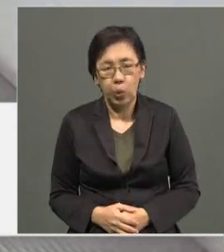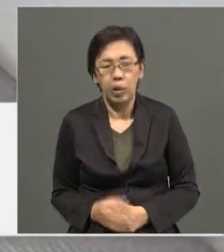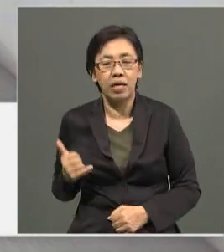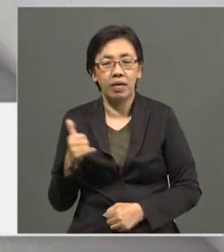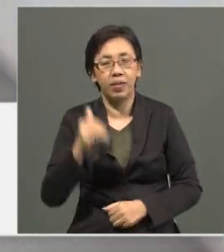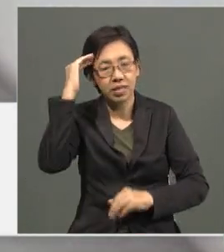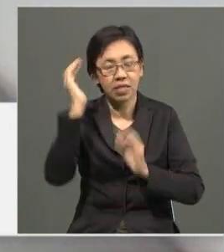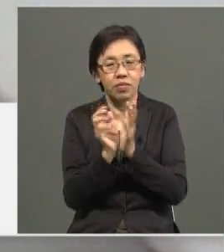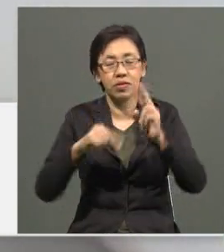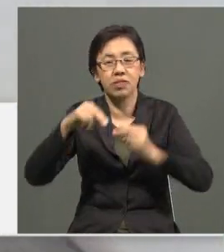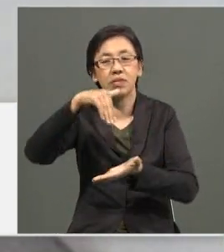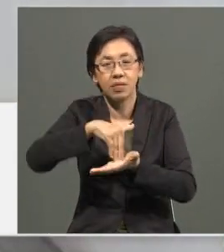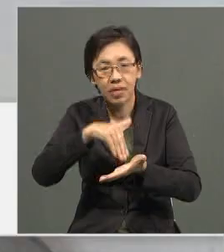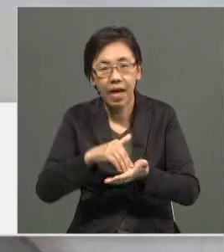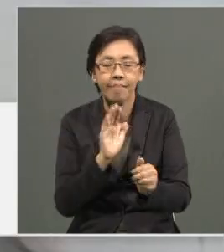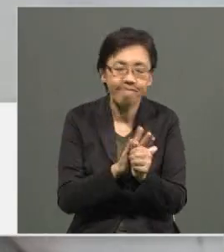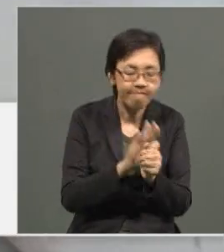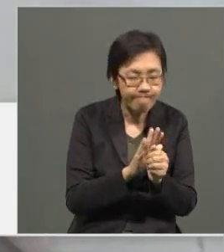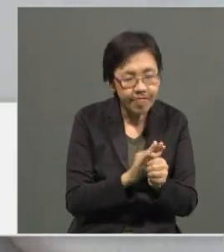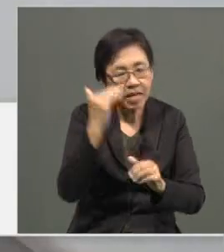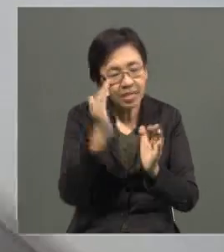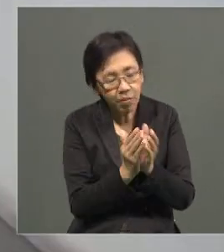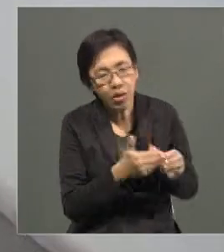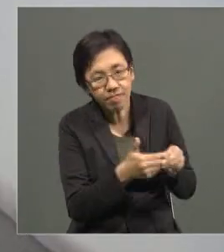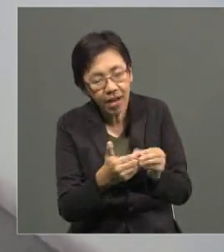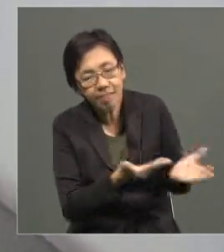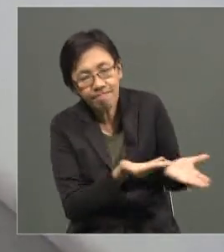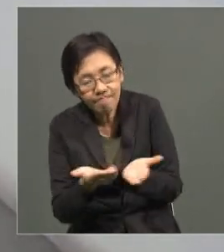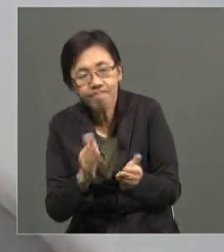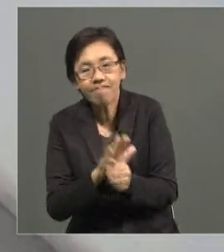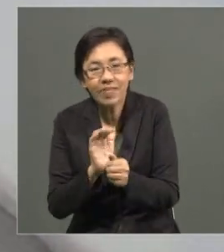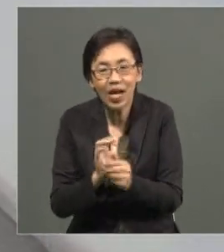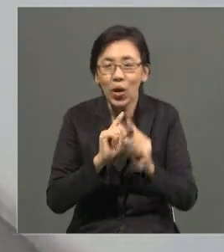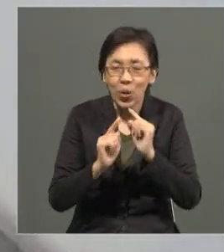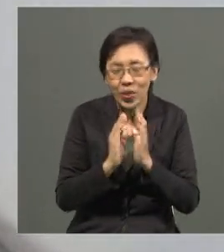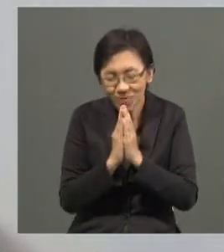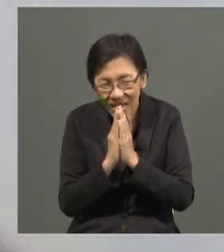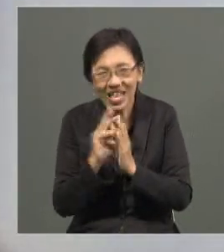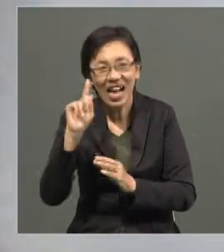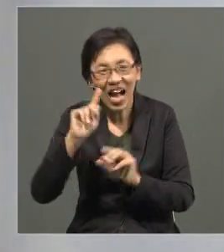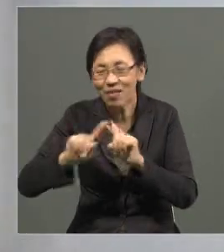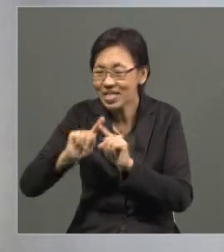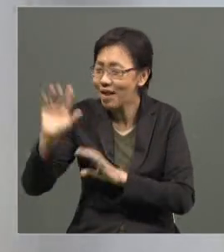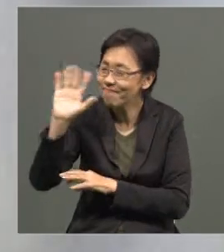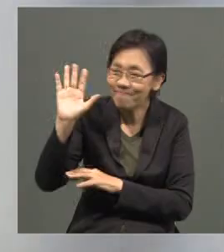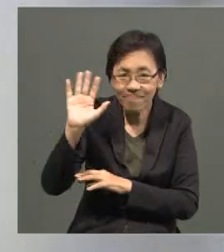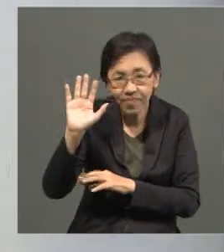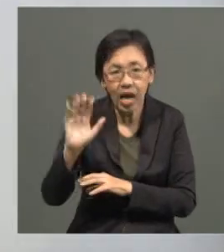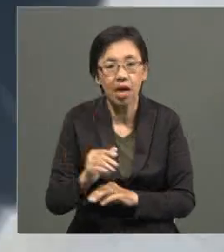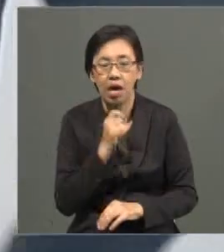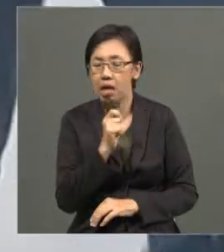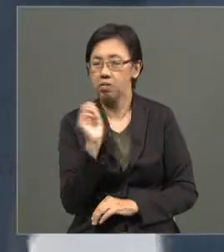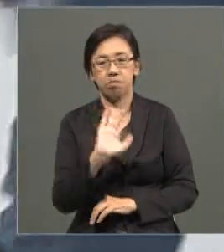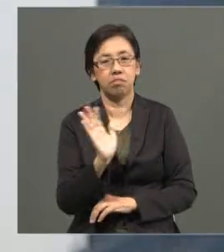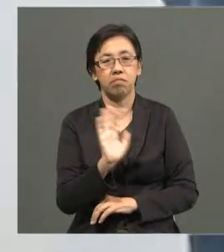สอบสวนกลางเนี่ยเจ๊อ้อยก็ได้รับการต้อนรับจากเจตำรวจซึ่งเจ้าตัวก็บกมือสวัสดีทักทายสื่อมวลชนที่รออยู่แต่เหมือนเดิมก็คือเจ้าตัวไม่ให้